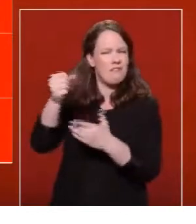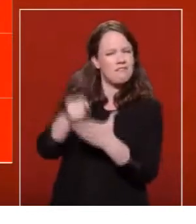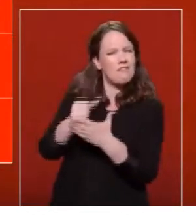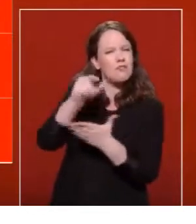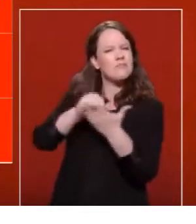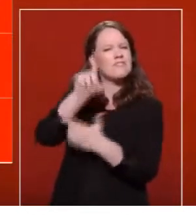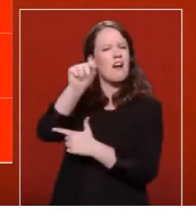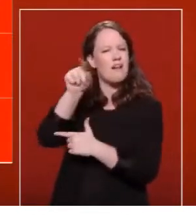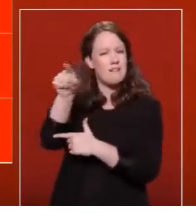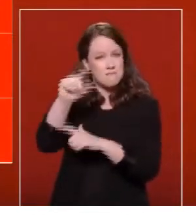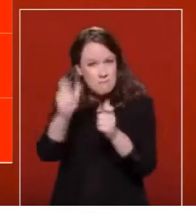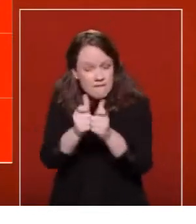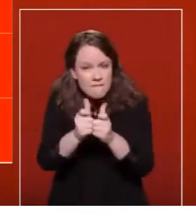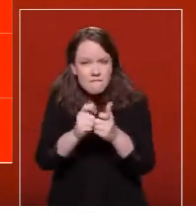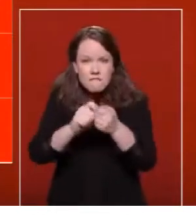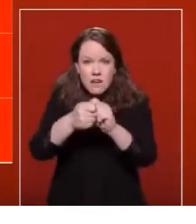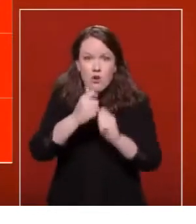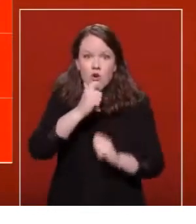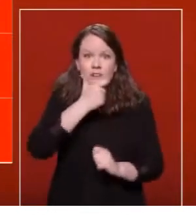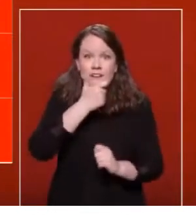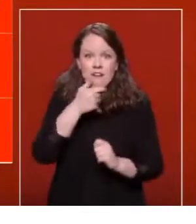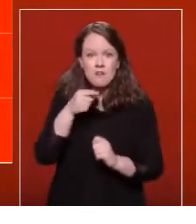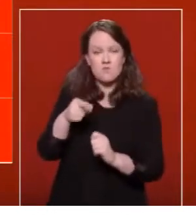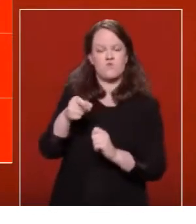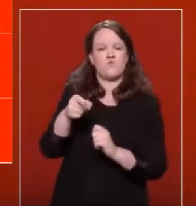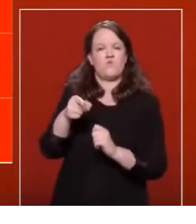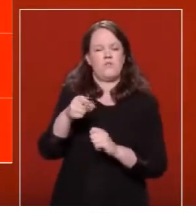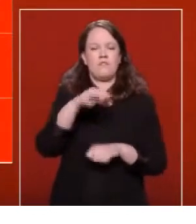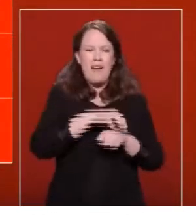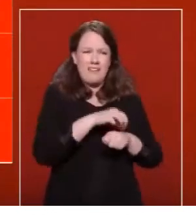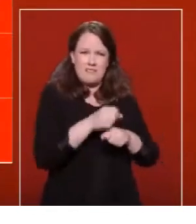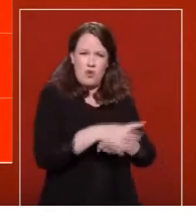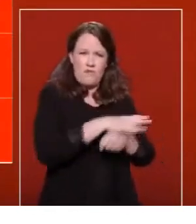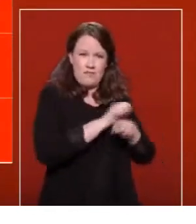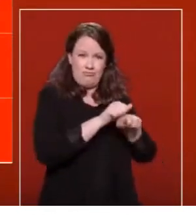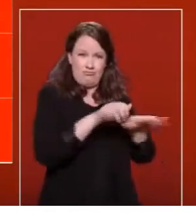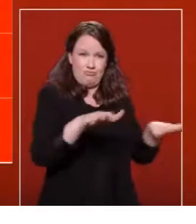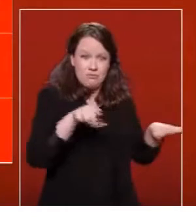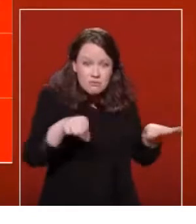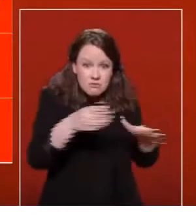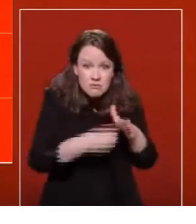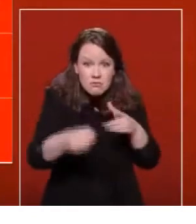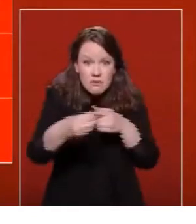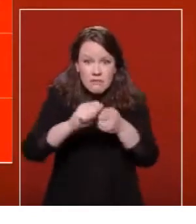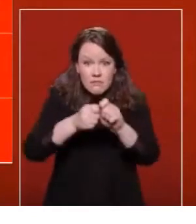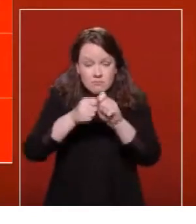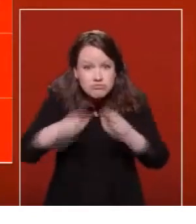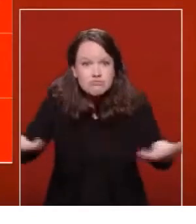dernière, et qui en quelque sorte a fait apparaître une épidémie dans l'épidémie.